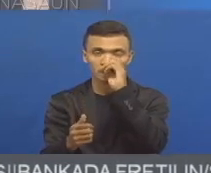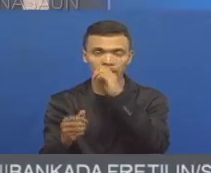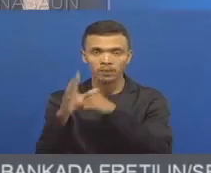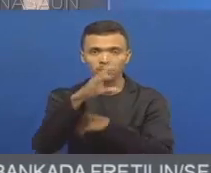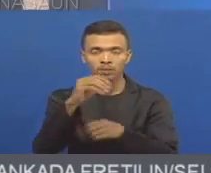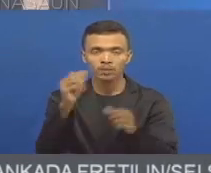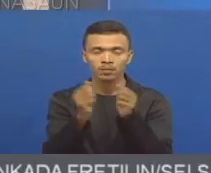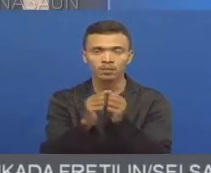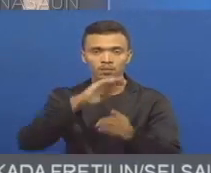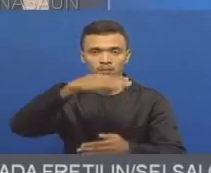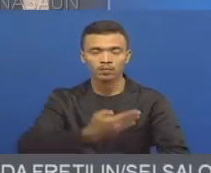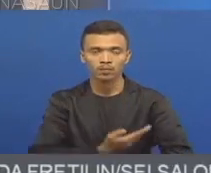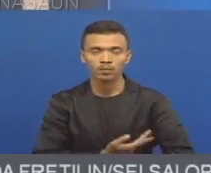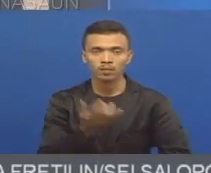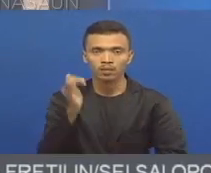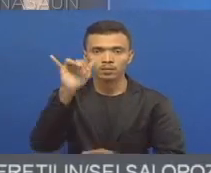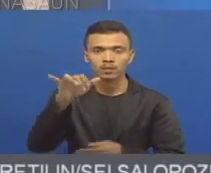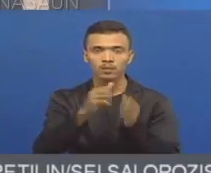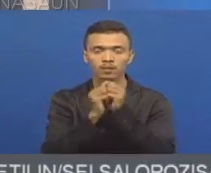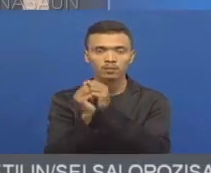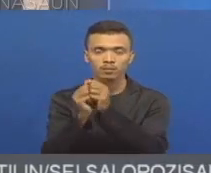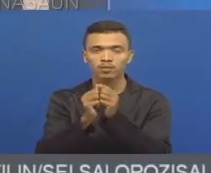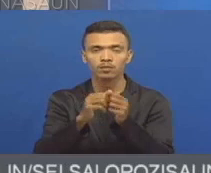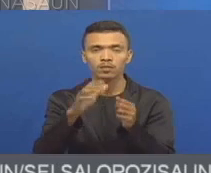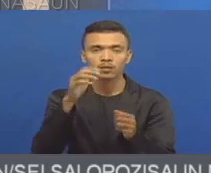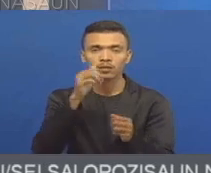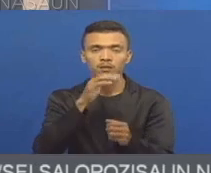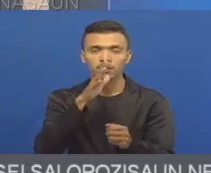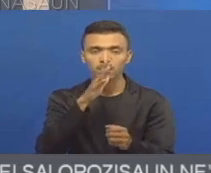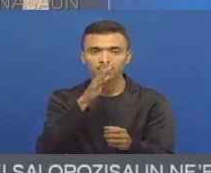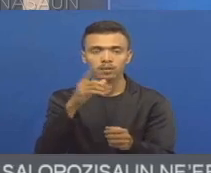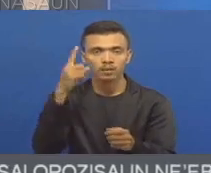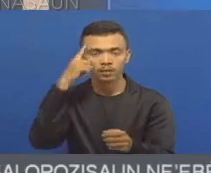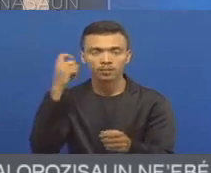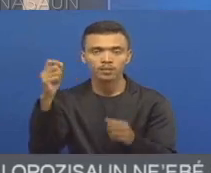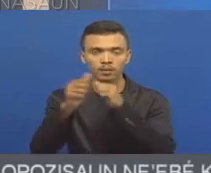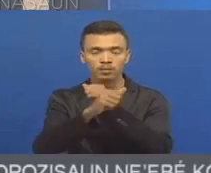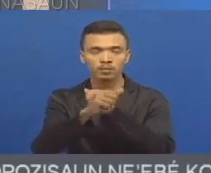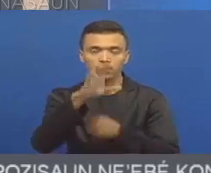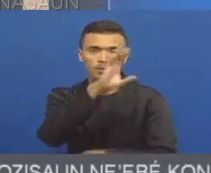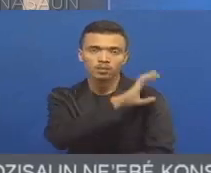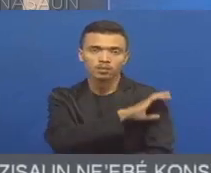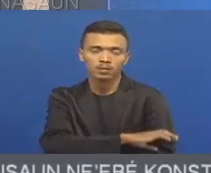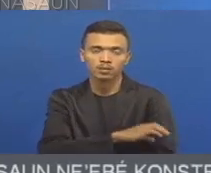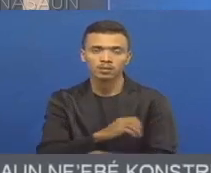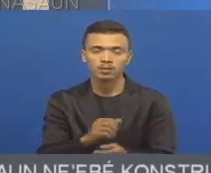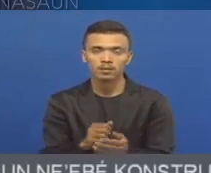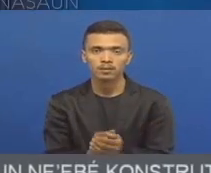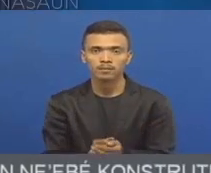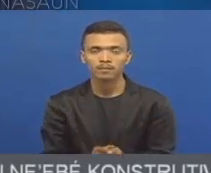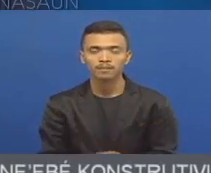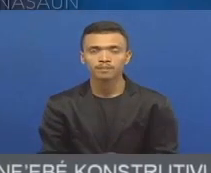ma akompanya hatu inan sira bahaya mamaho tambah suntu siguransa nasane entan homos